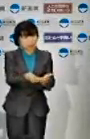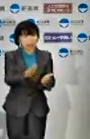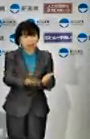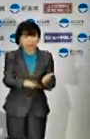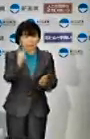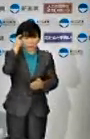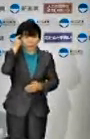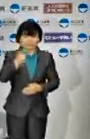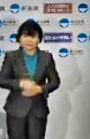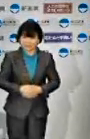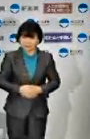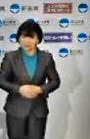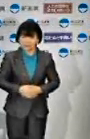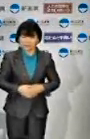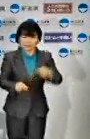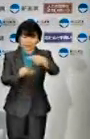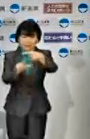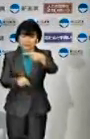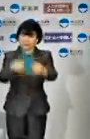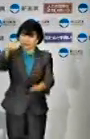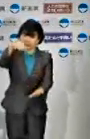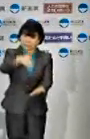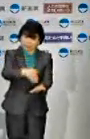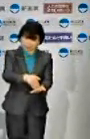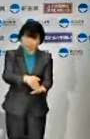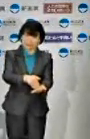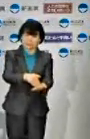けど、1月末の時点で、